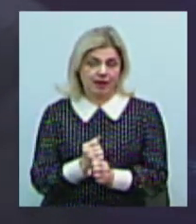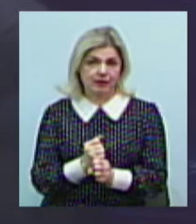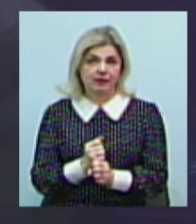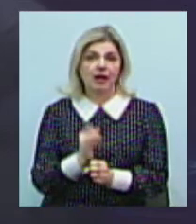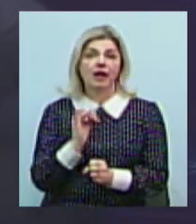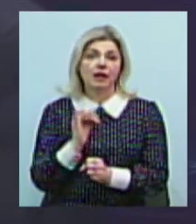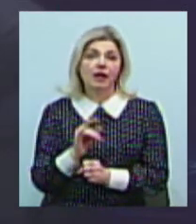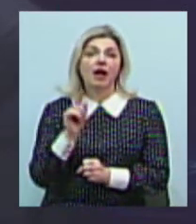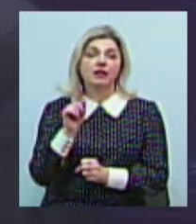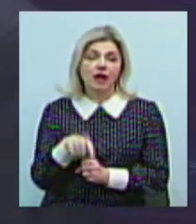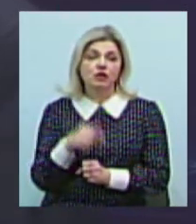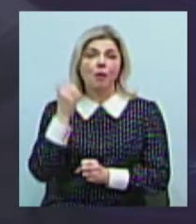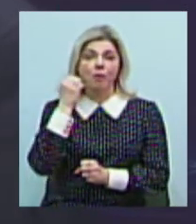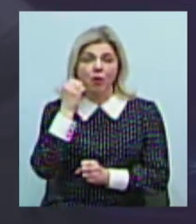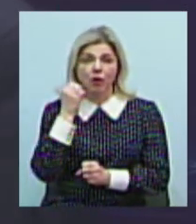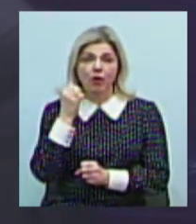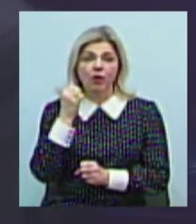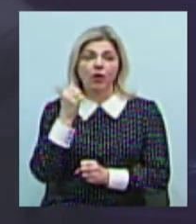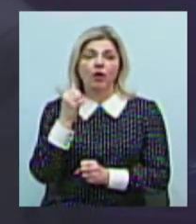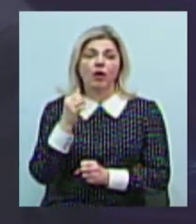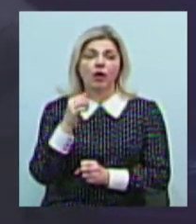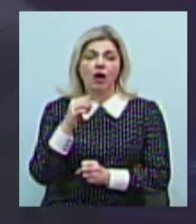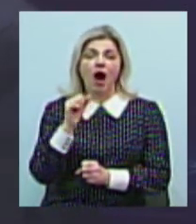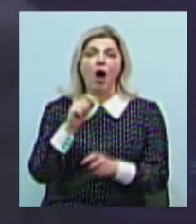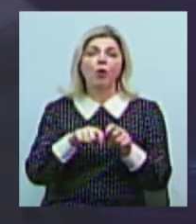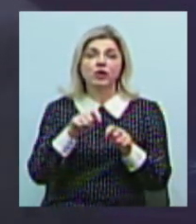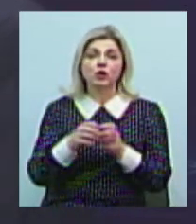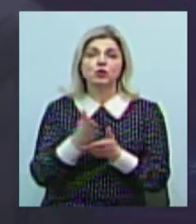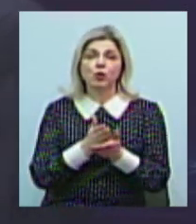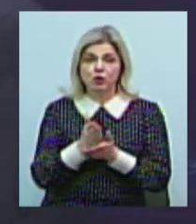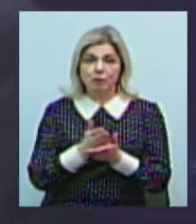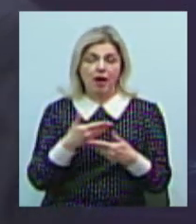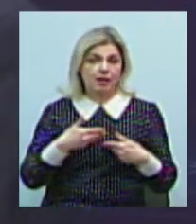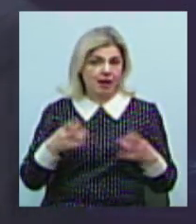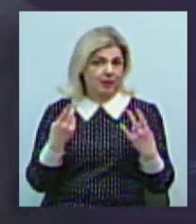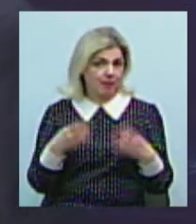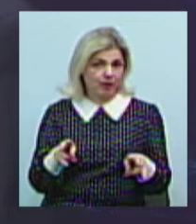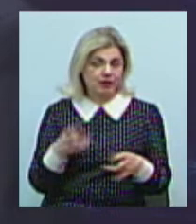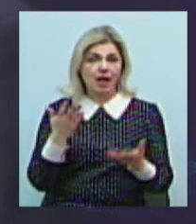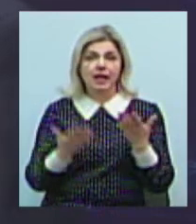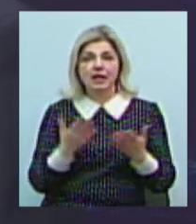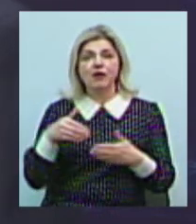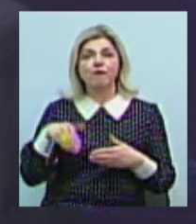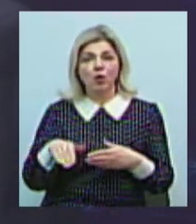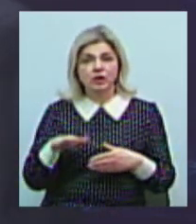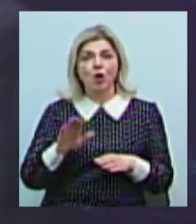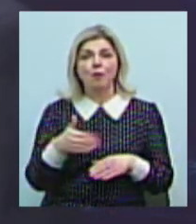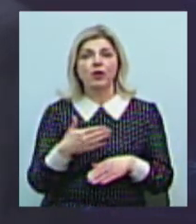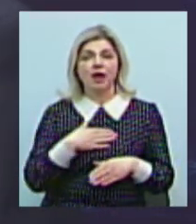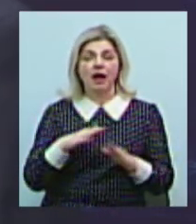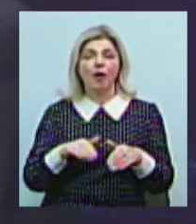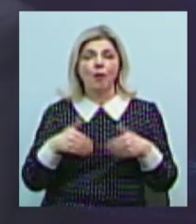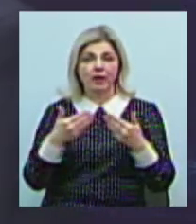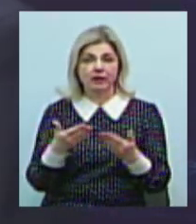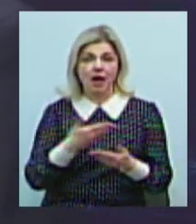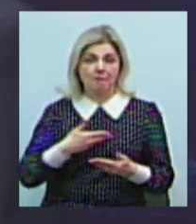даже госаудит-служба нам не понадобилась. Как правило, если Вознесенск после наших рекомендаций, мы